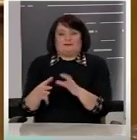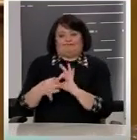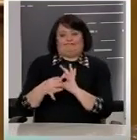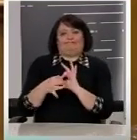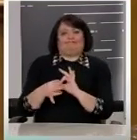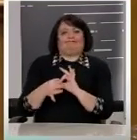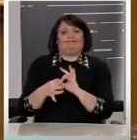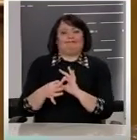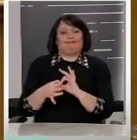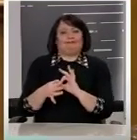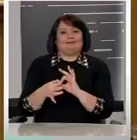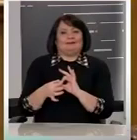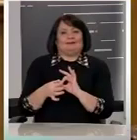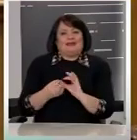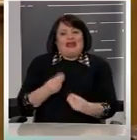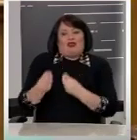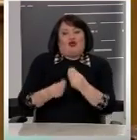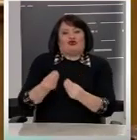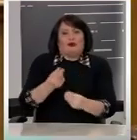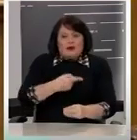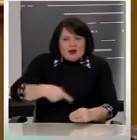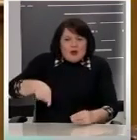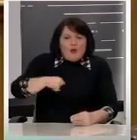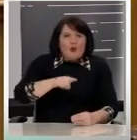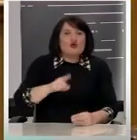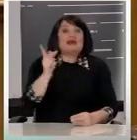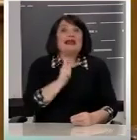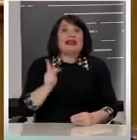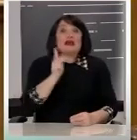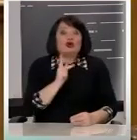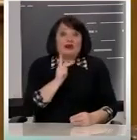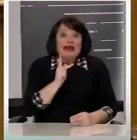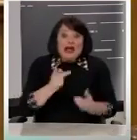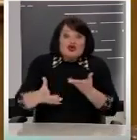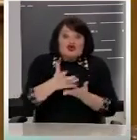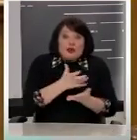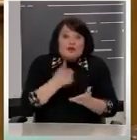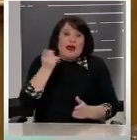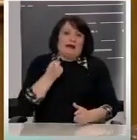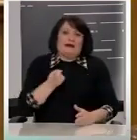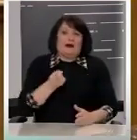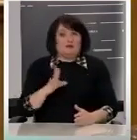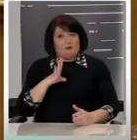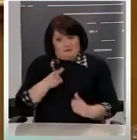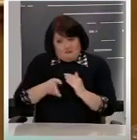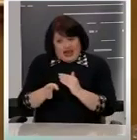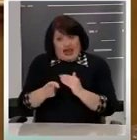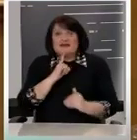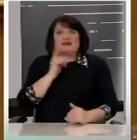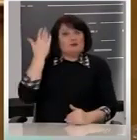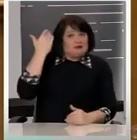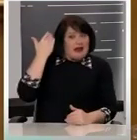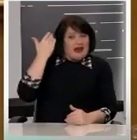σχέσεις. Ένα μέρισμα που είναι για όλους με κοινωνικά εισοδήματα. Μήπως πελατειακά ήταν αυτό που γινόταν παλιά, που